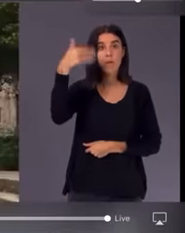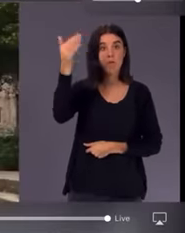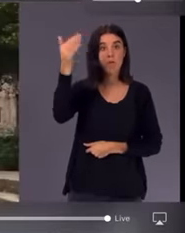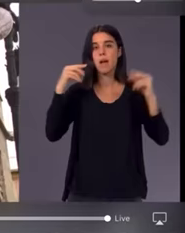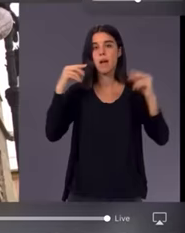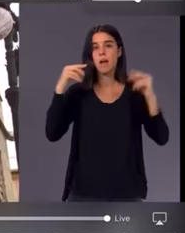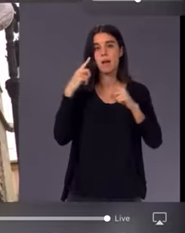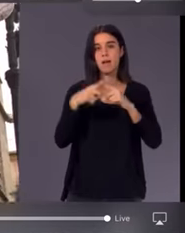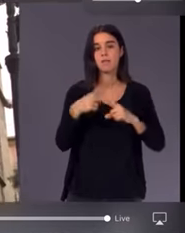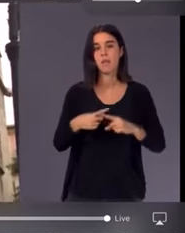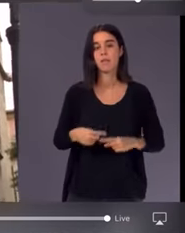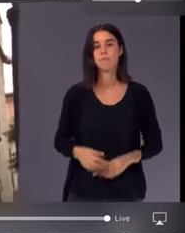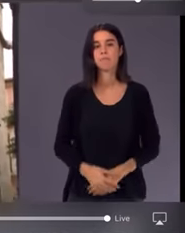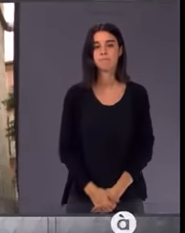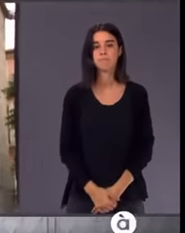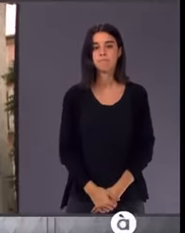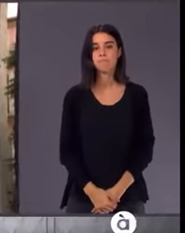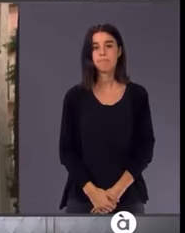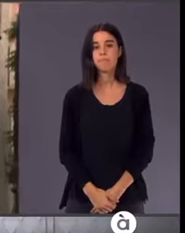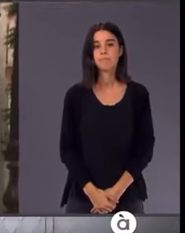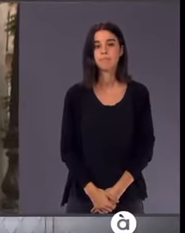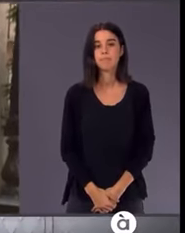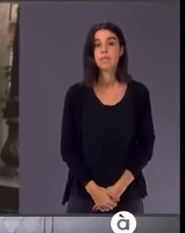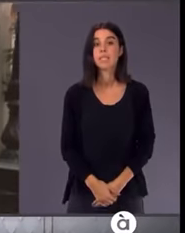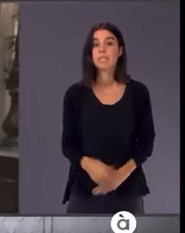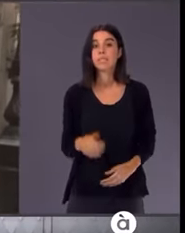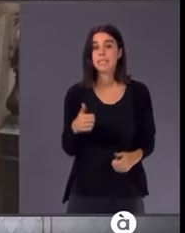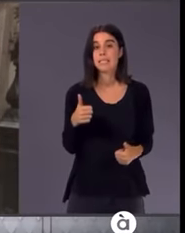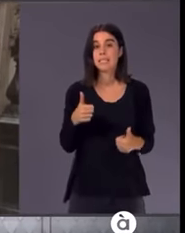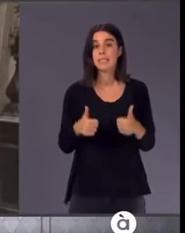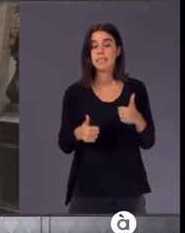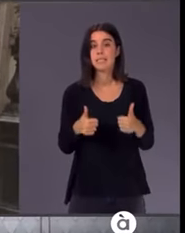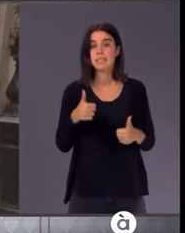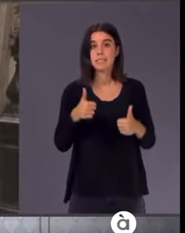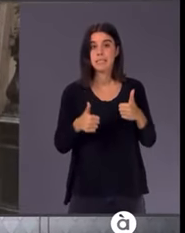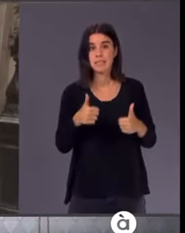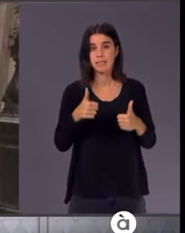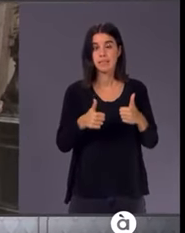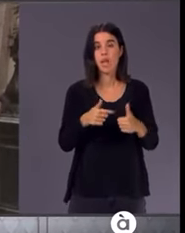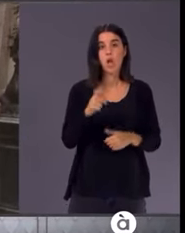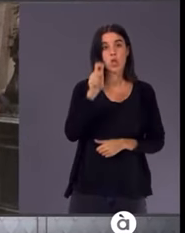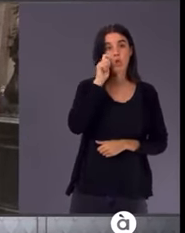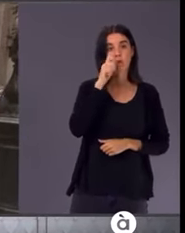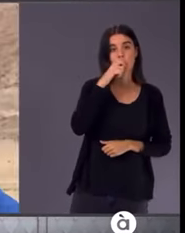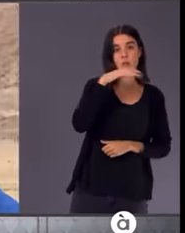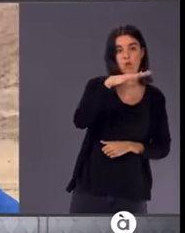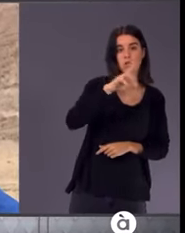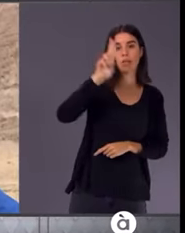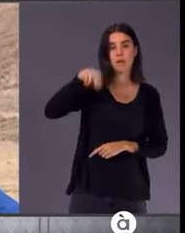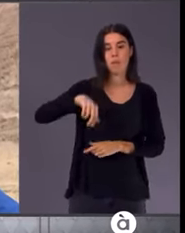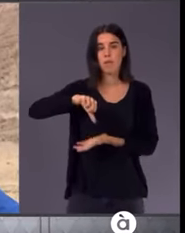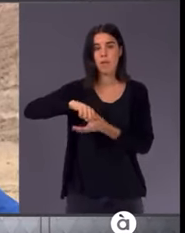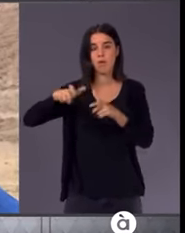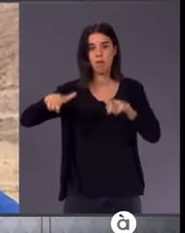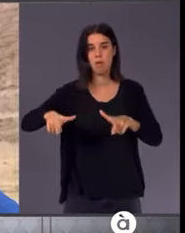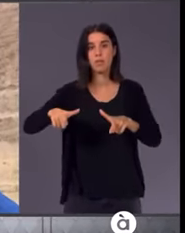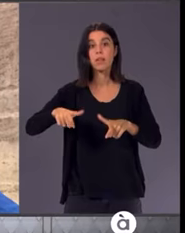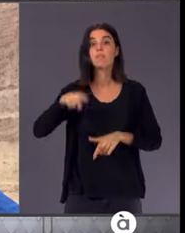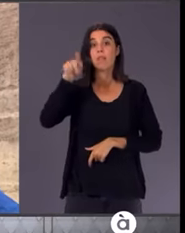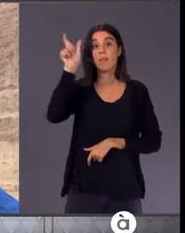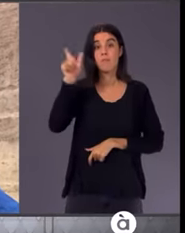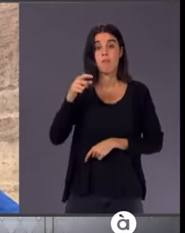a despertar. Reprèn el pols del turisme a la costa. Ronald és d'Holanda i ha vingut a València amb tota la família. And Valencia was long time on our